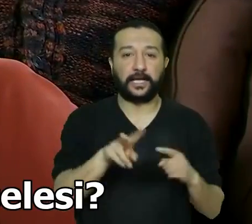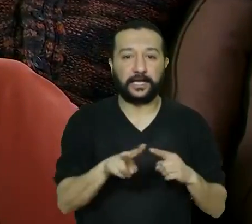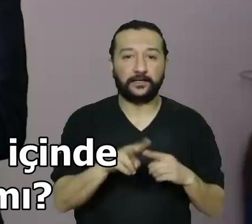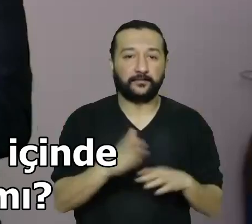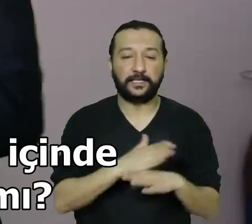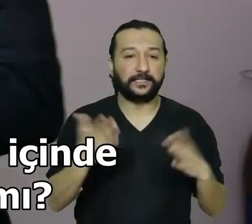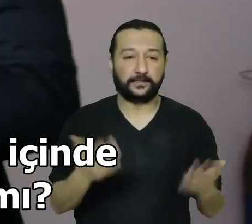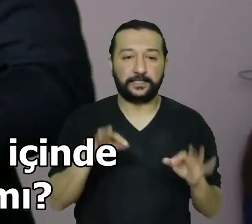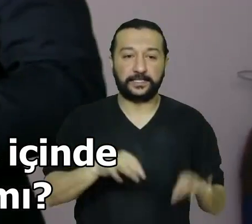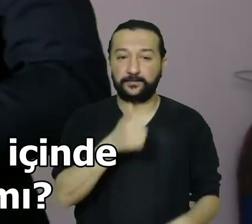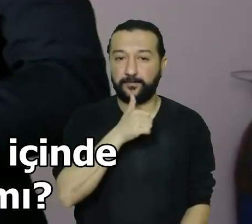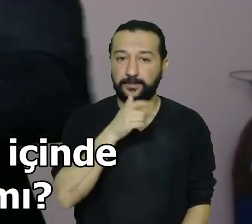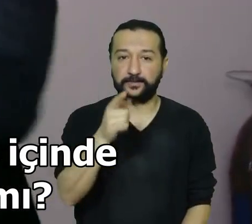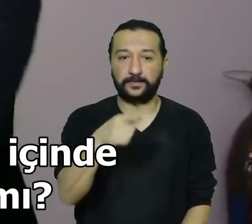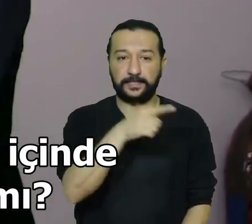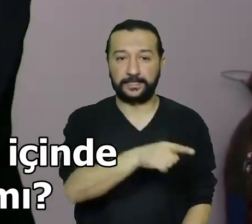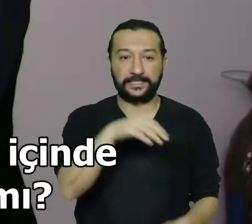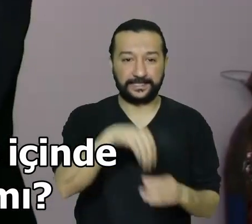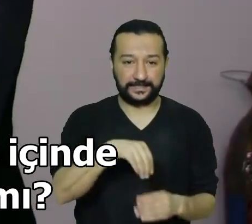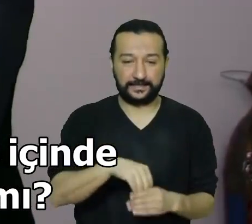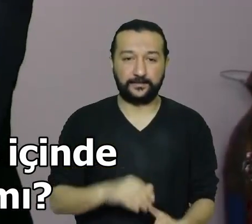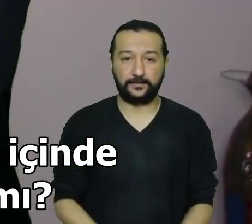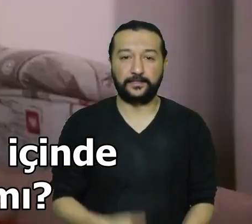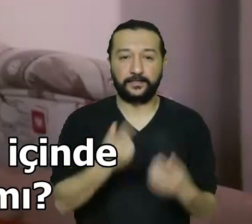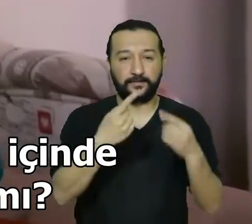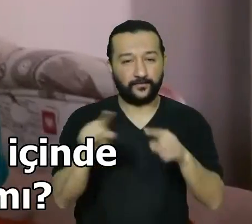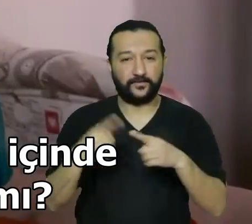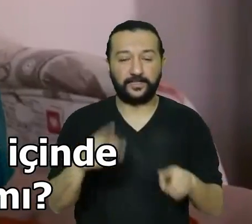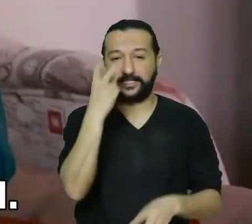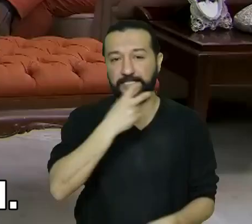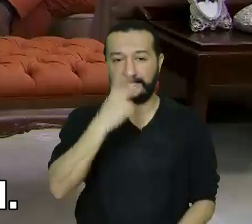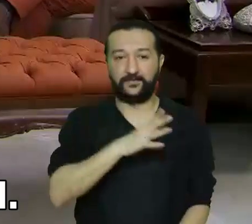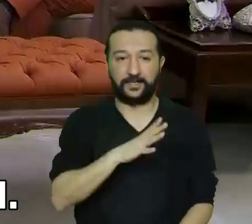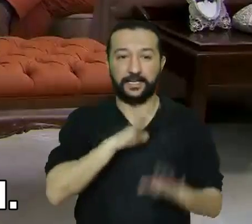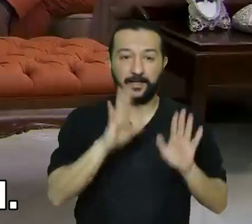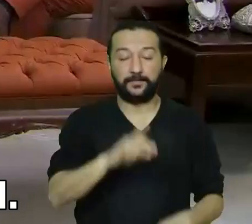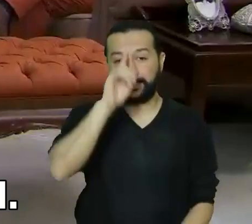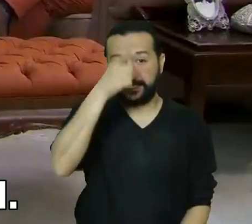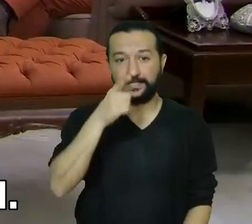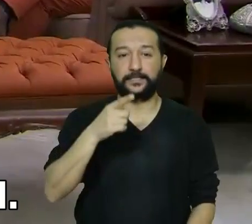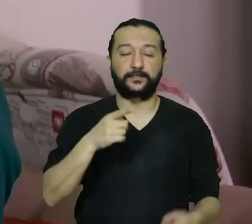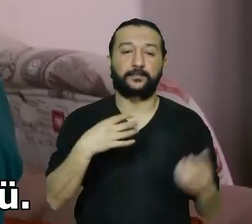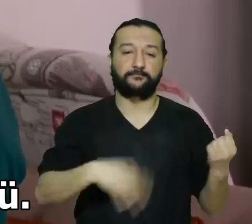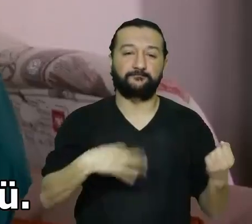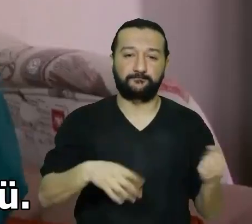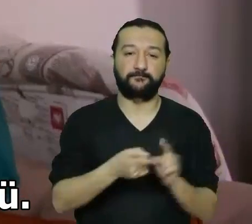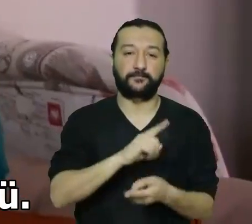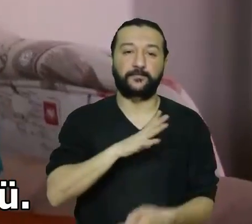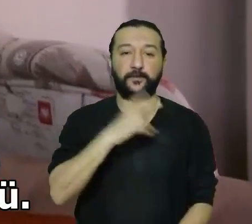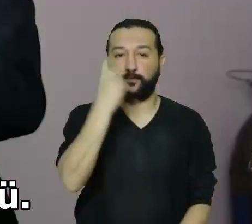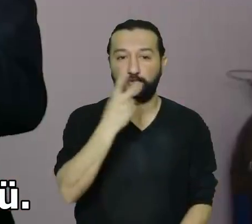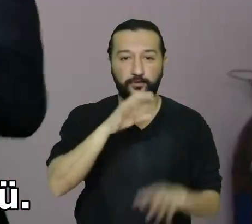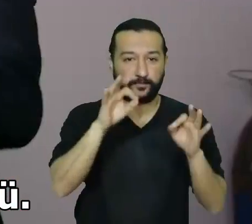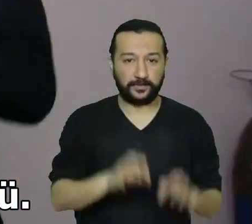karaoke meselesi? Şimdi babacığım, bu makinenin içinde çeşitli şarkılar var, tamam mı? Ama sadece enstrümantal.